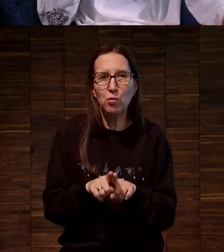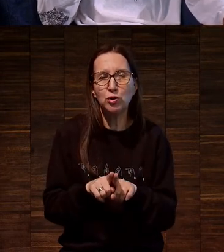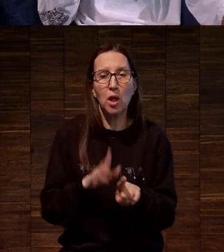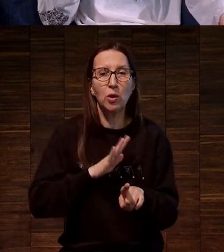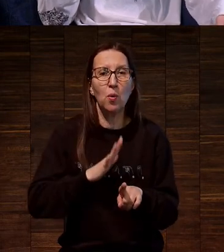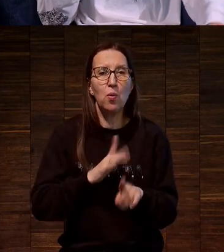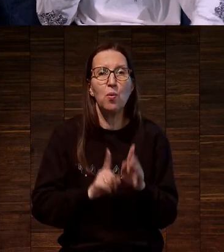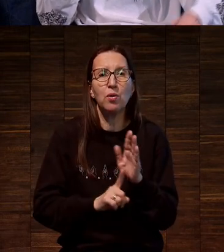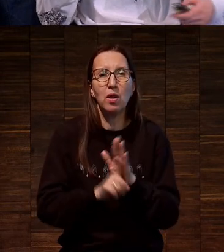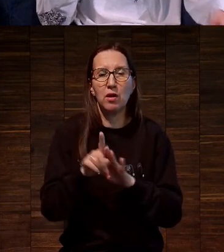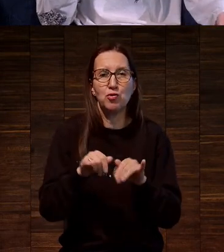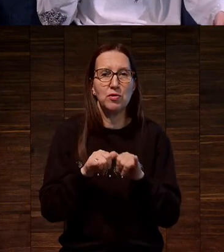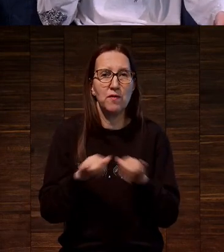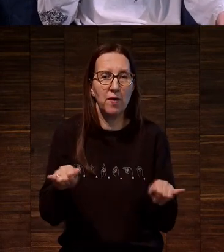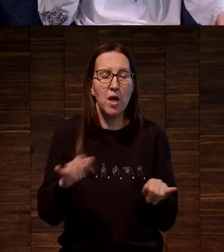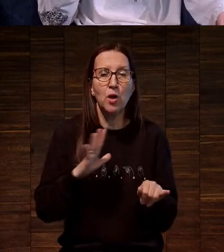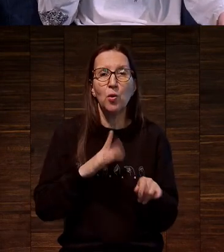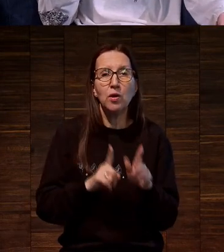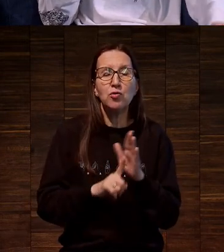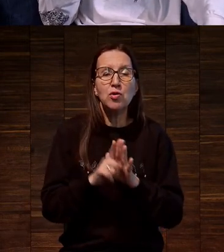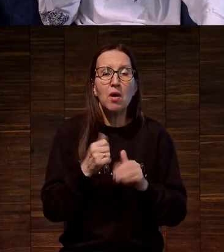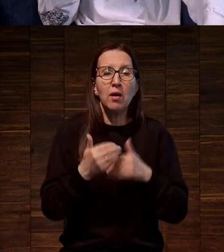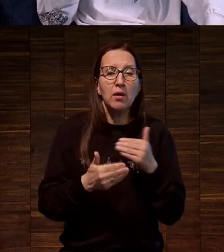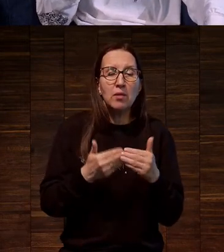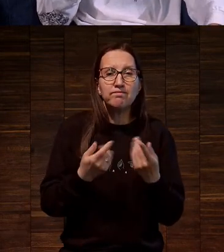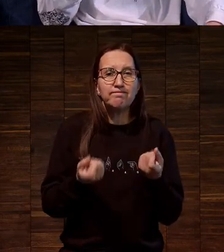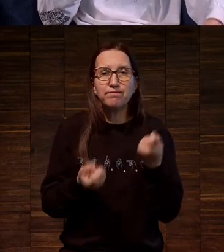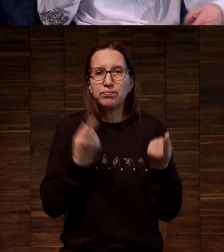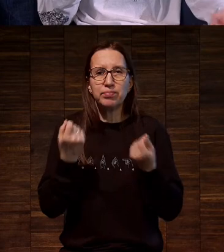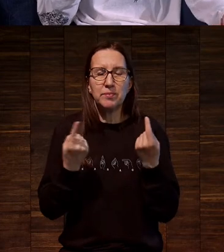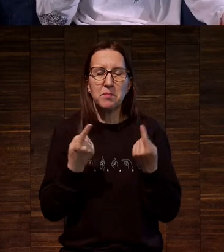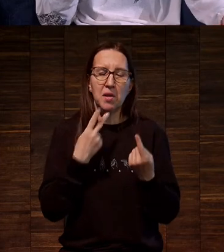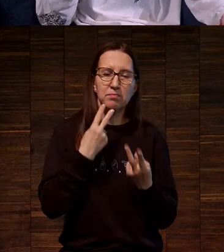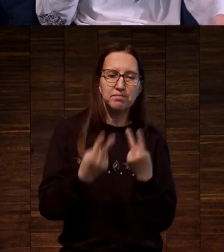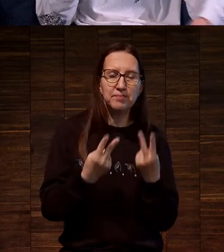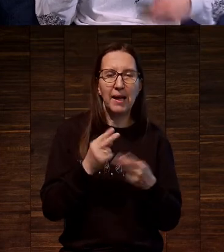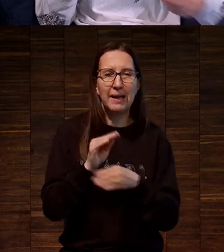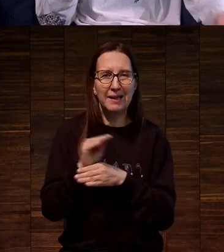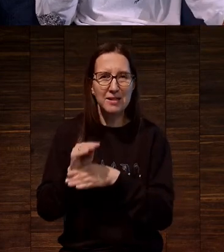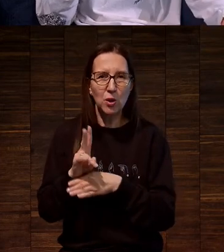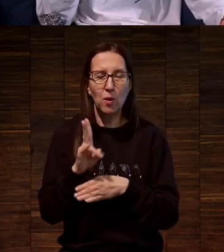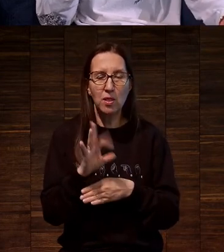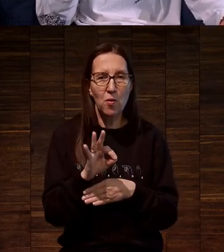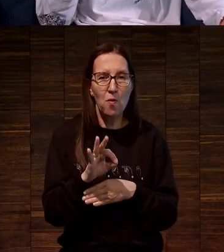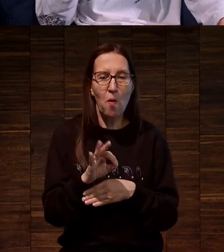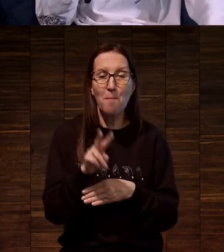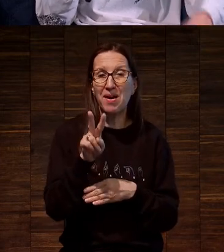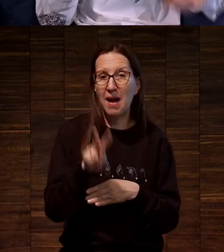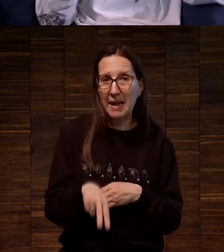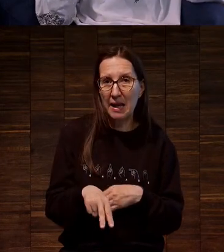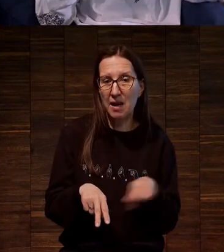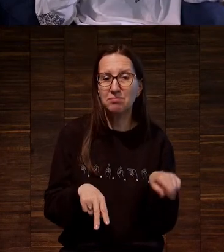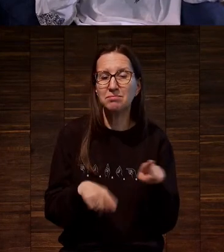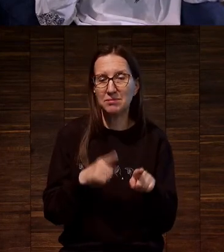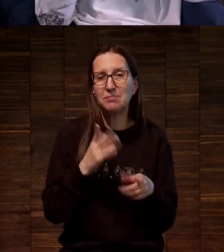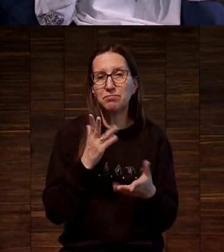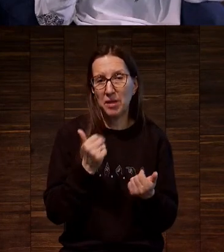только начинает развиваться и набирать какую-то критическую массу. Вот. Но параллельно со всеми этими недостатками